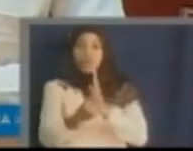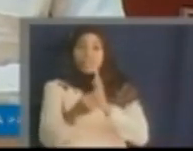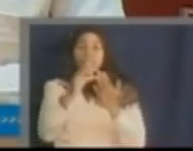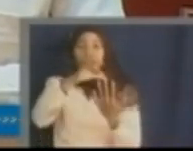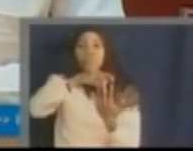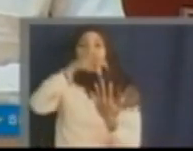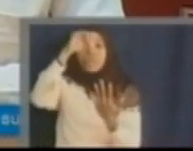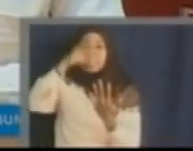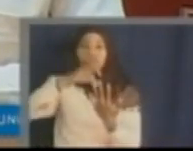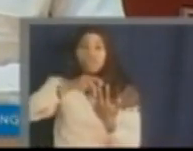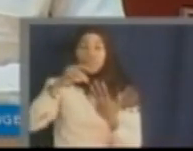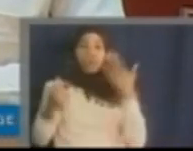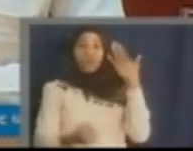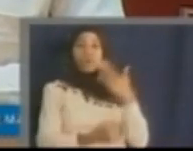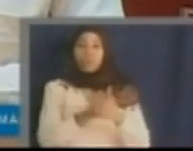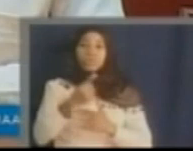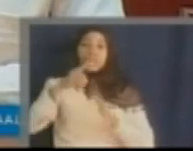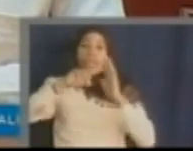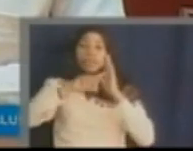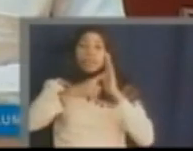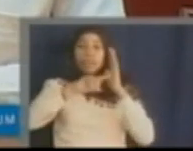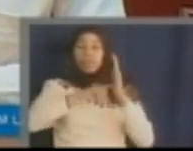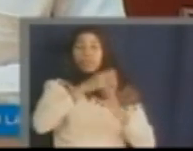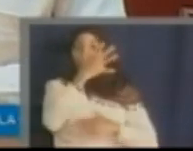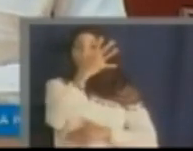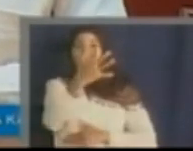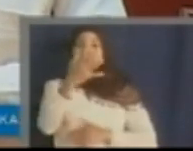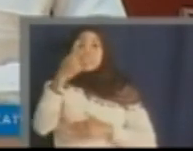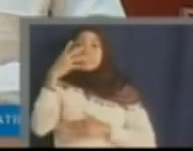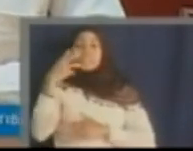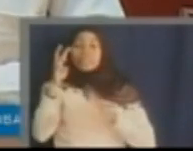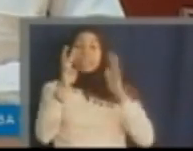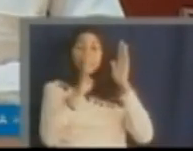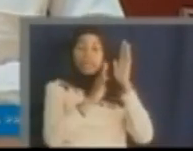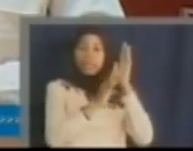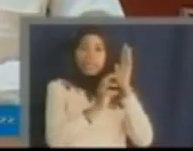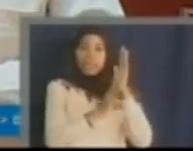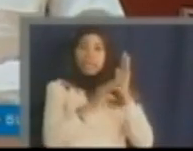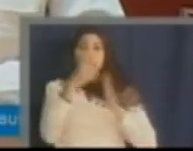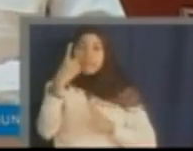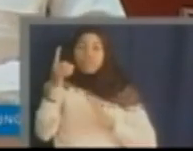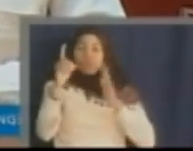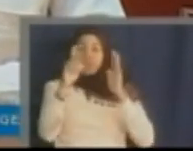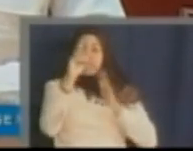ya 58.1D ya kanuni za bunge maalum ya mwaka 2014